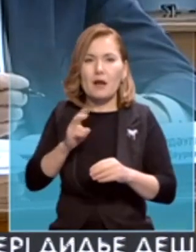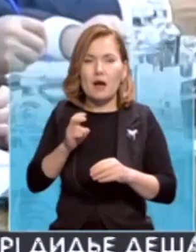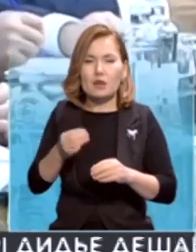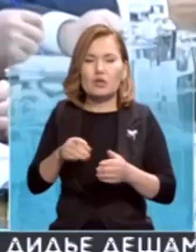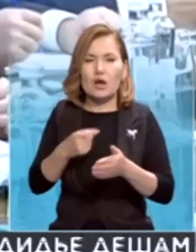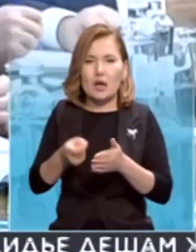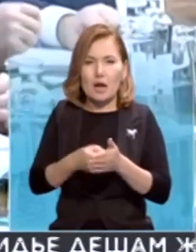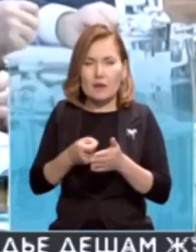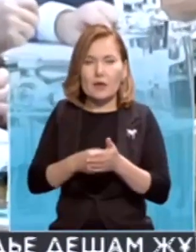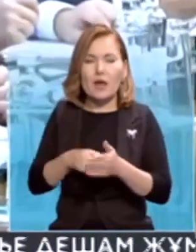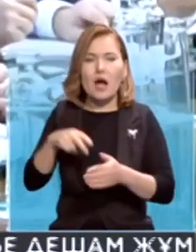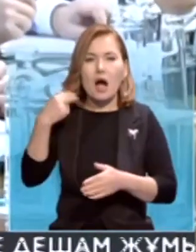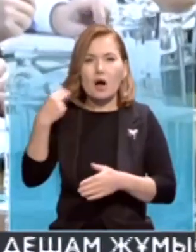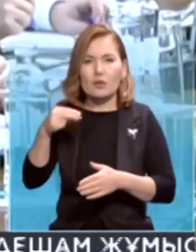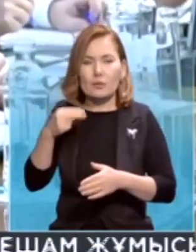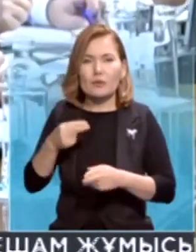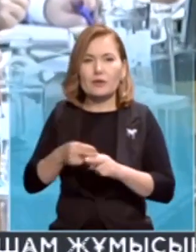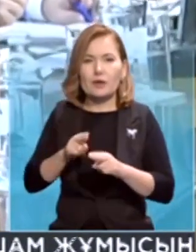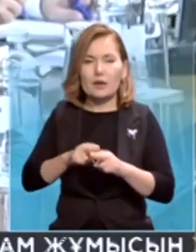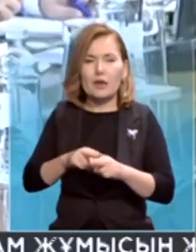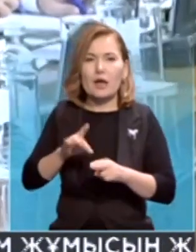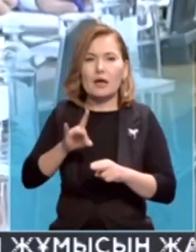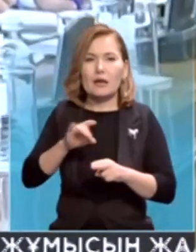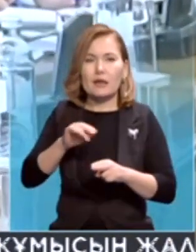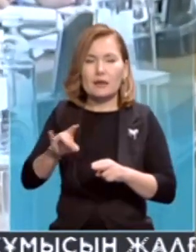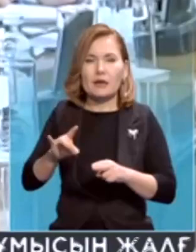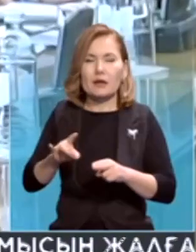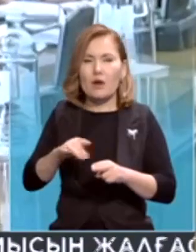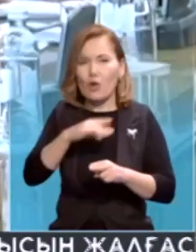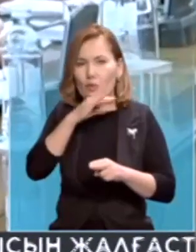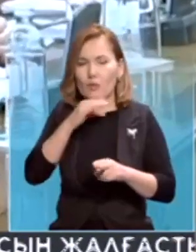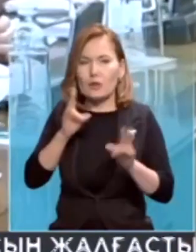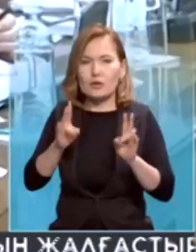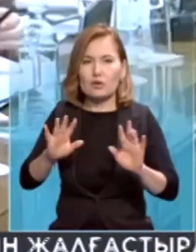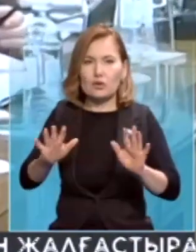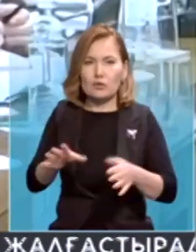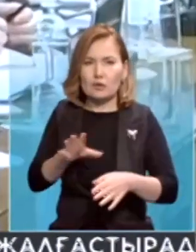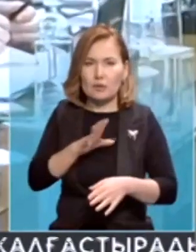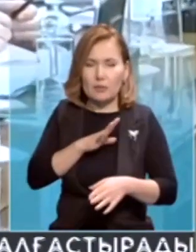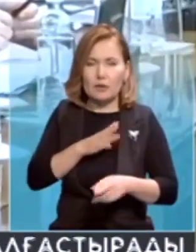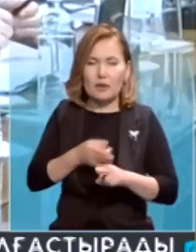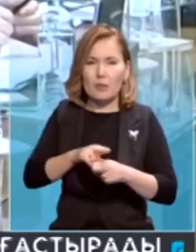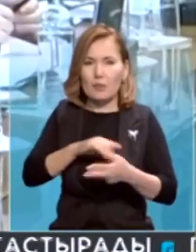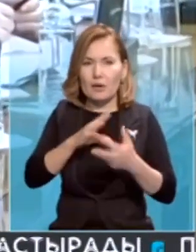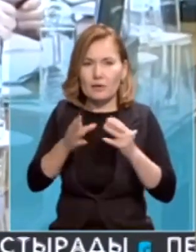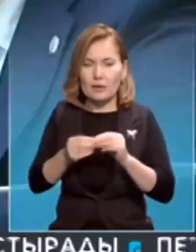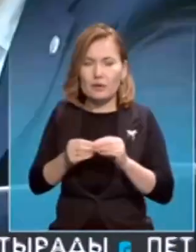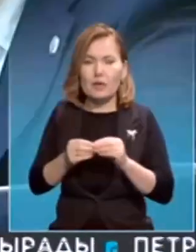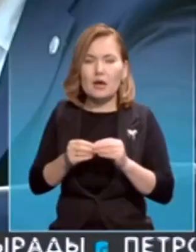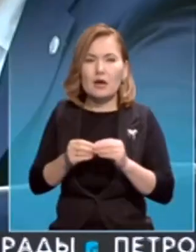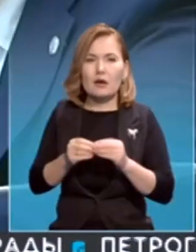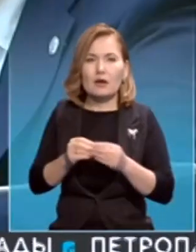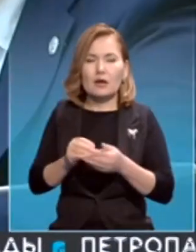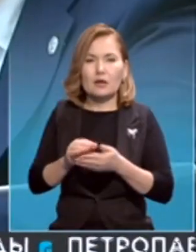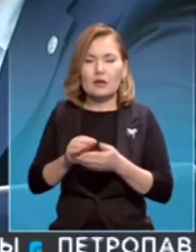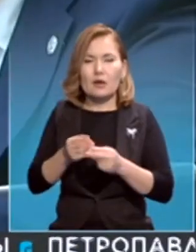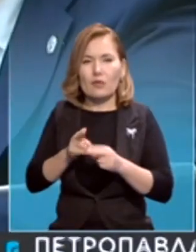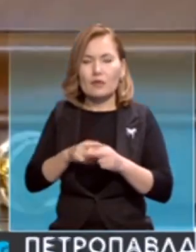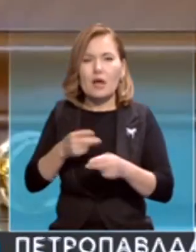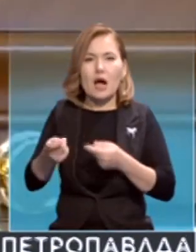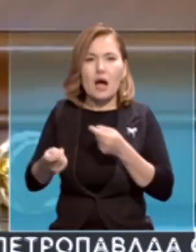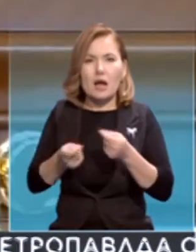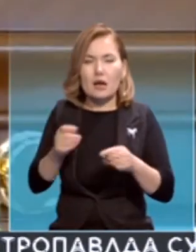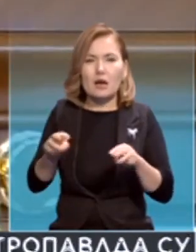Қарағандыда, Ақтөбеде және Риддерде апаттар болды. Бірақ соның ешқайсысынан әкімдер